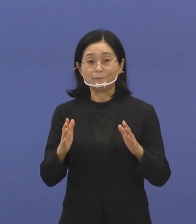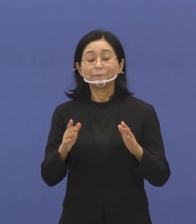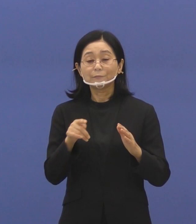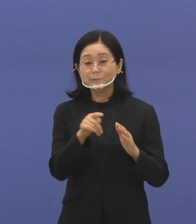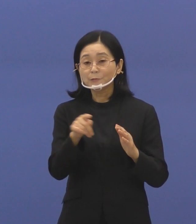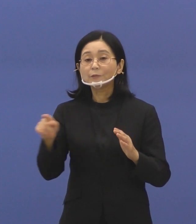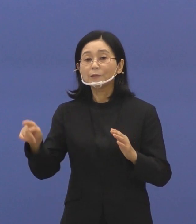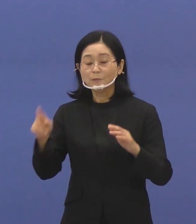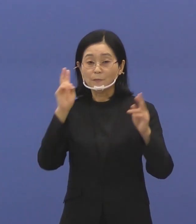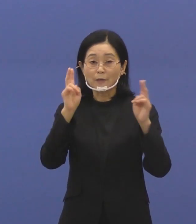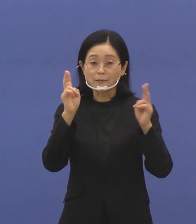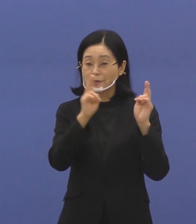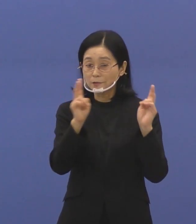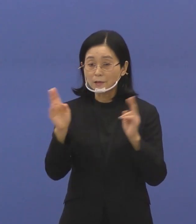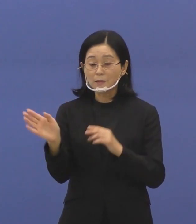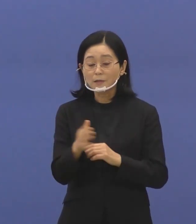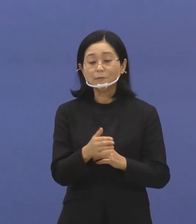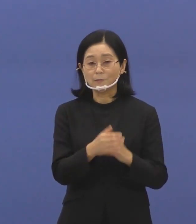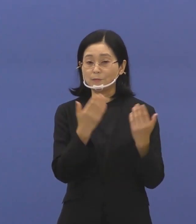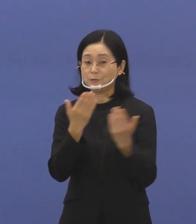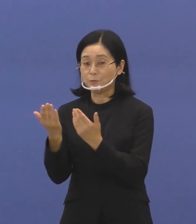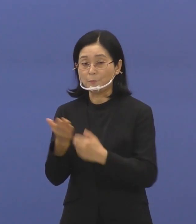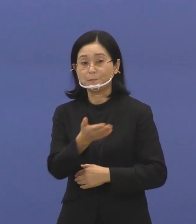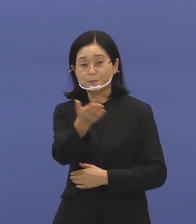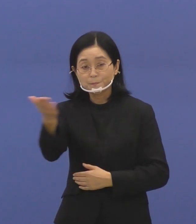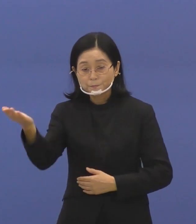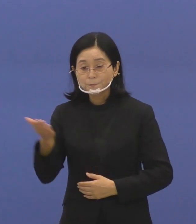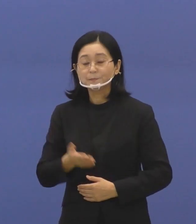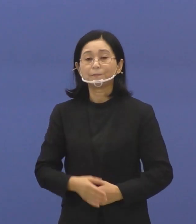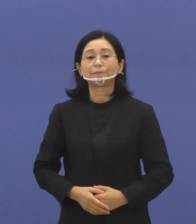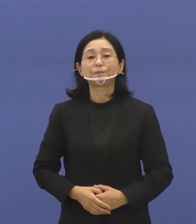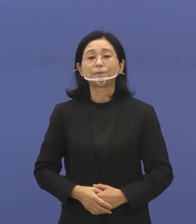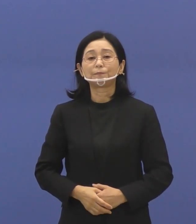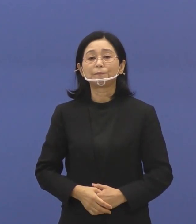から質問があればよろしくお願いします。